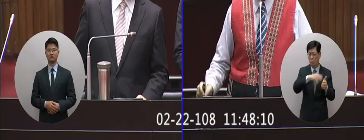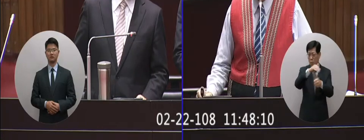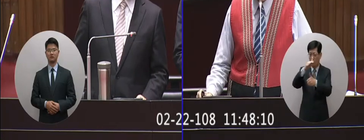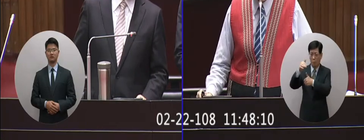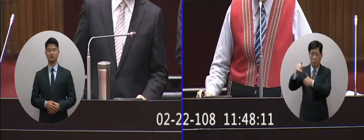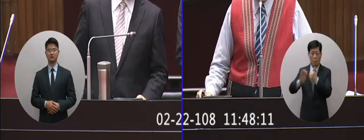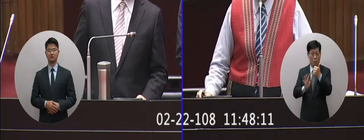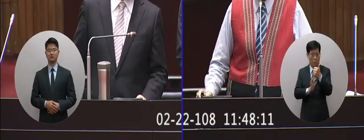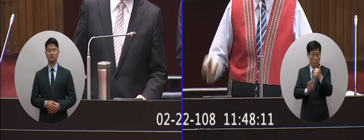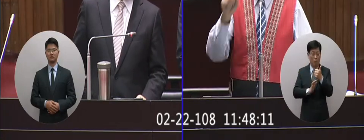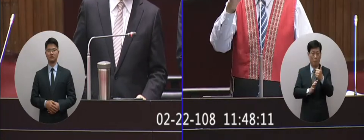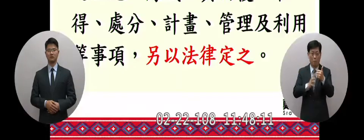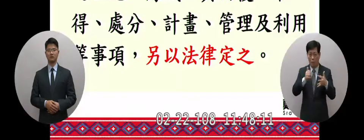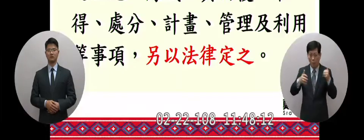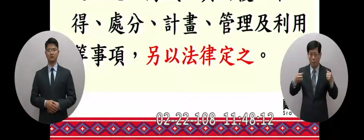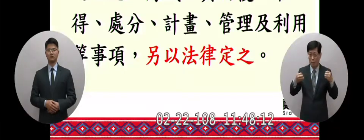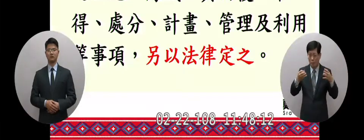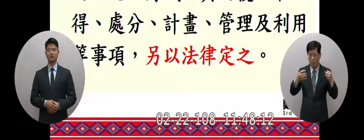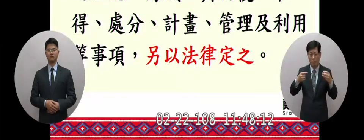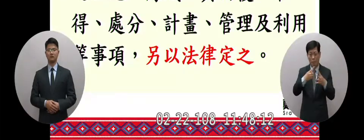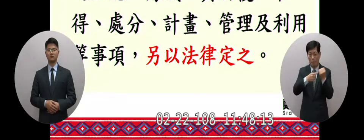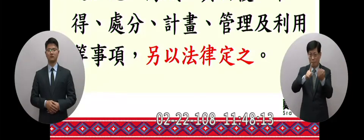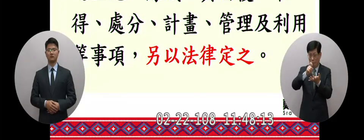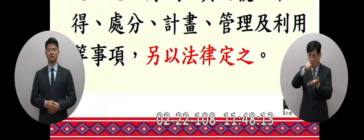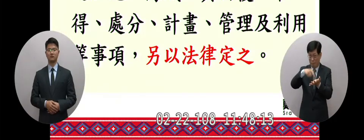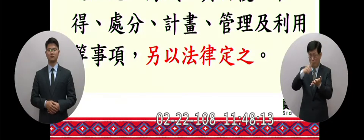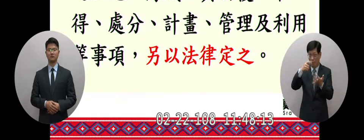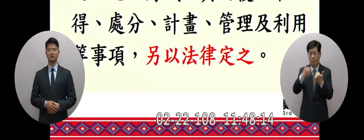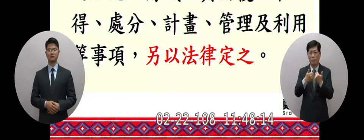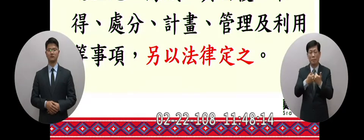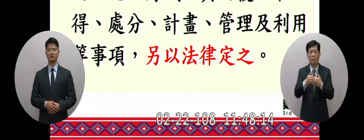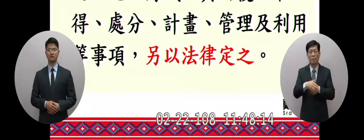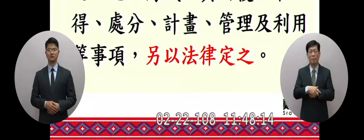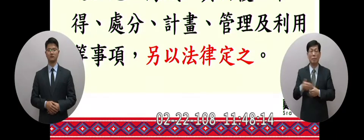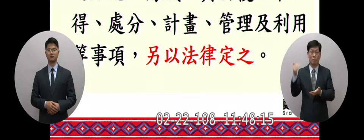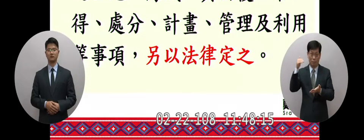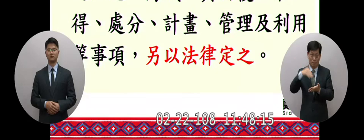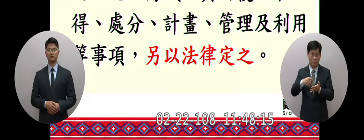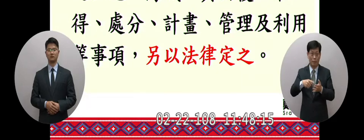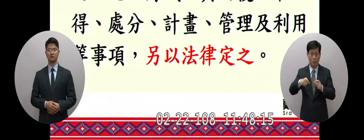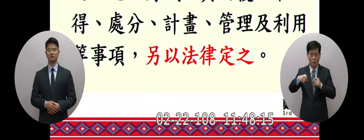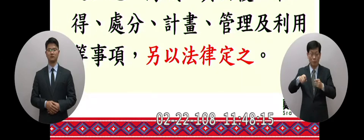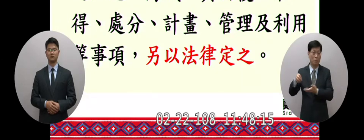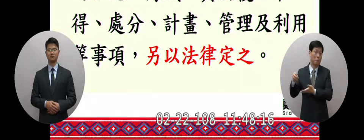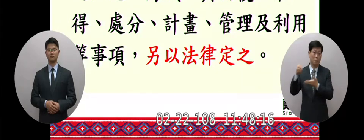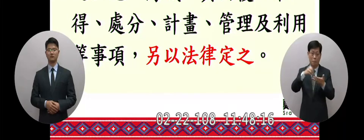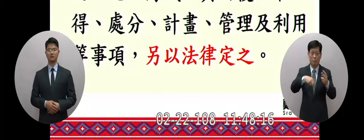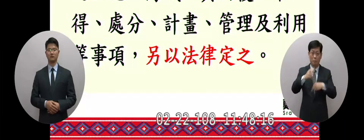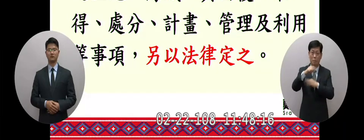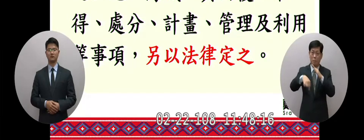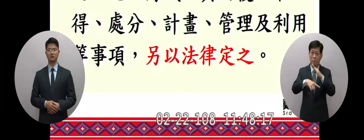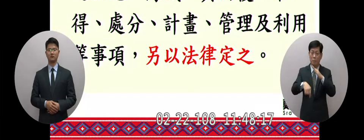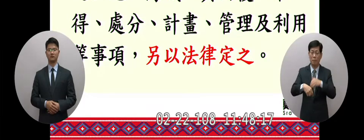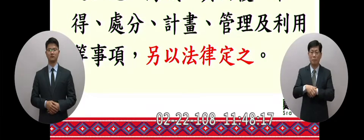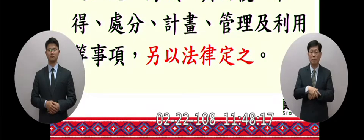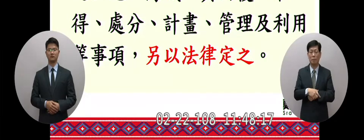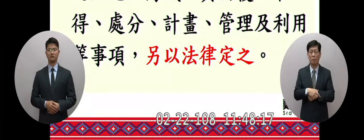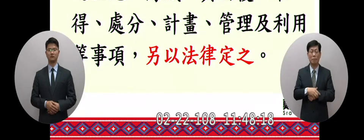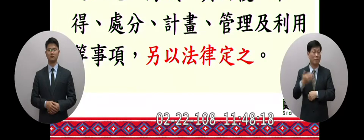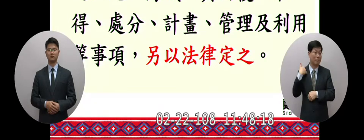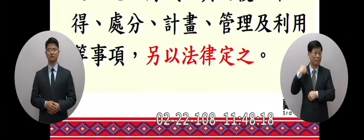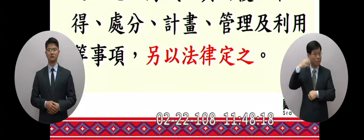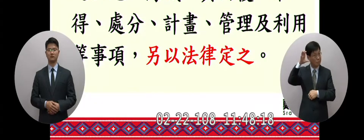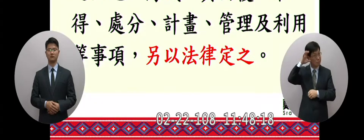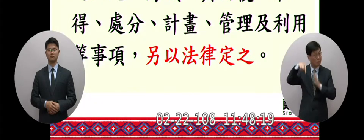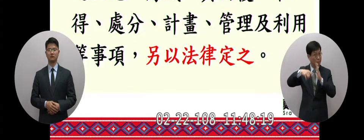邀请了各部会开了11次的会议，终于把这个草案送到行政院。当时